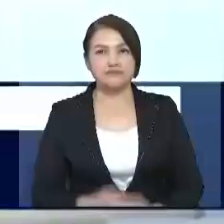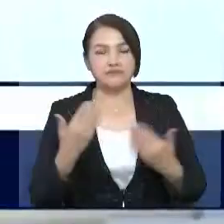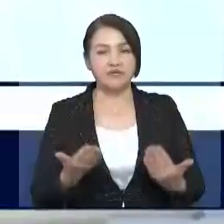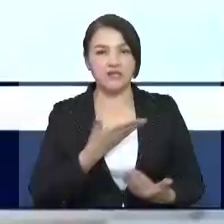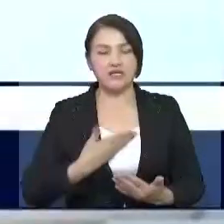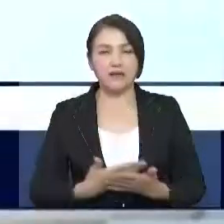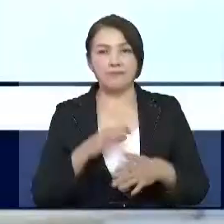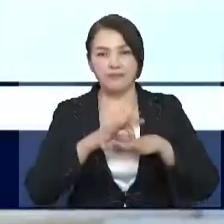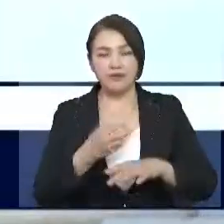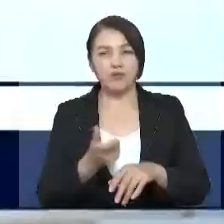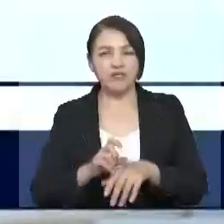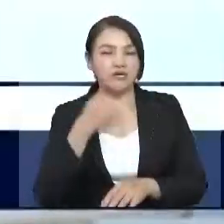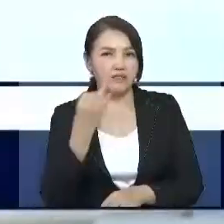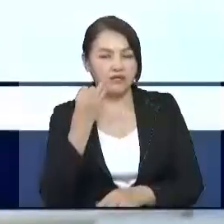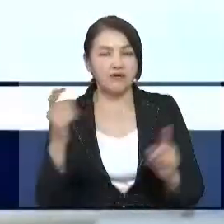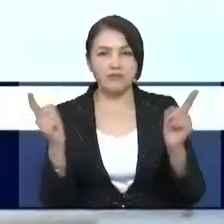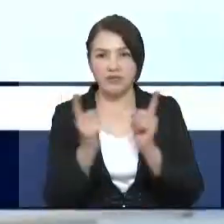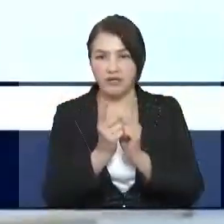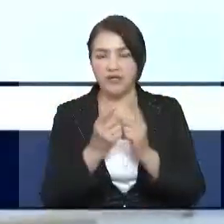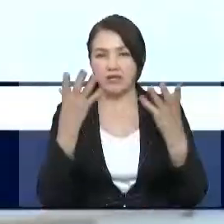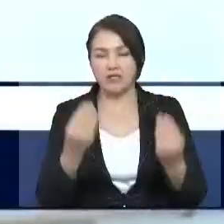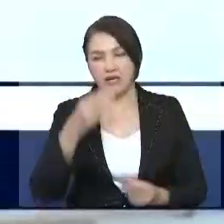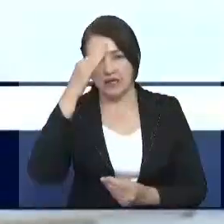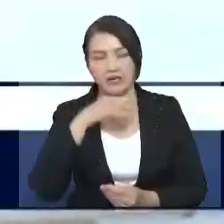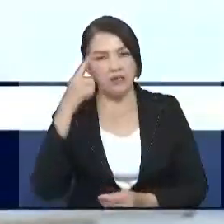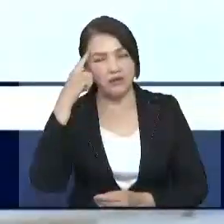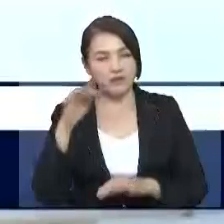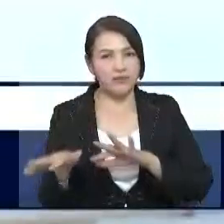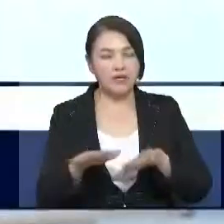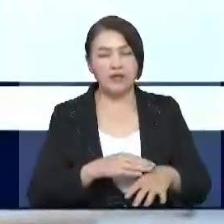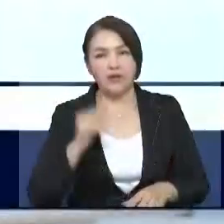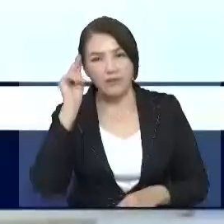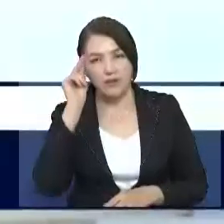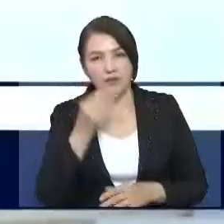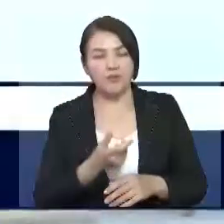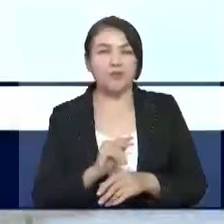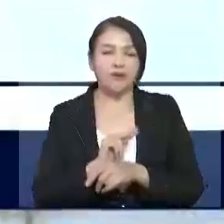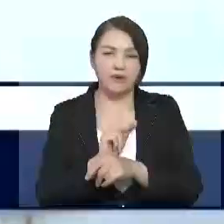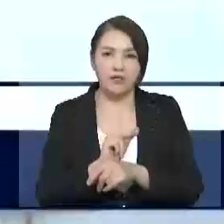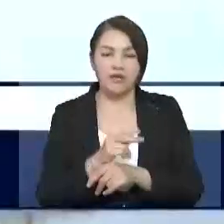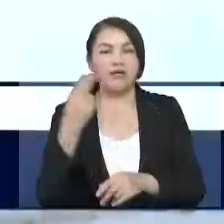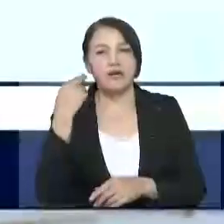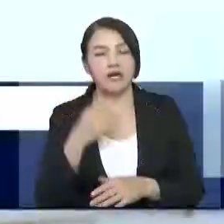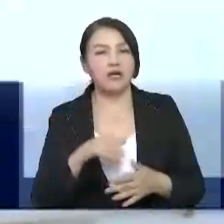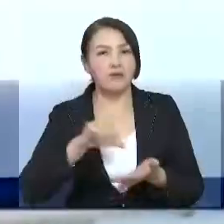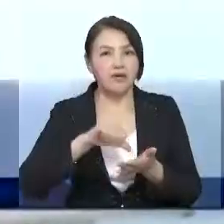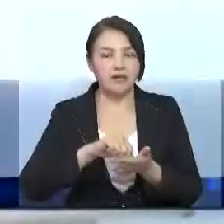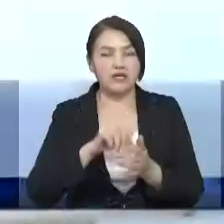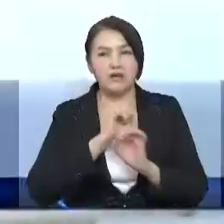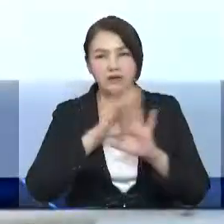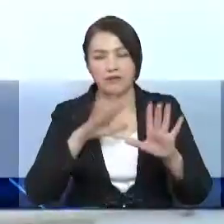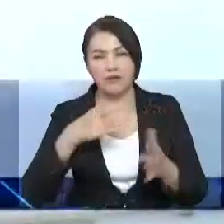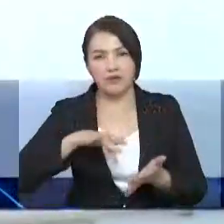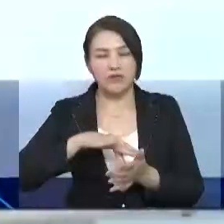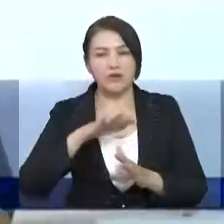ОТВ ли очень интересную встречу в преддверии дня отца считают мероприятие познавательным и поучительным в качестве спикеров выступили известные в